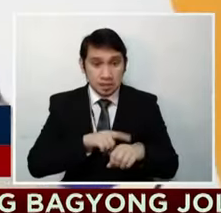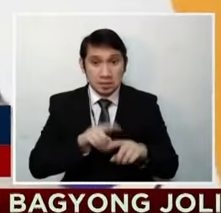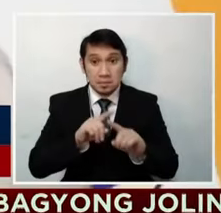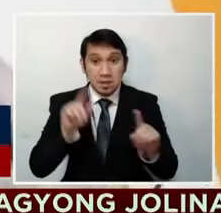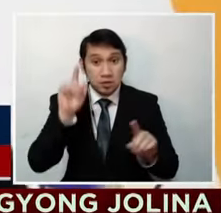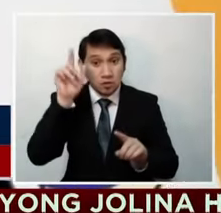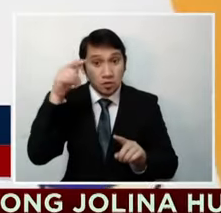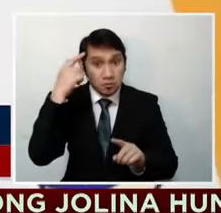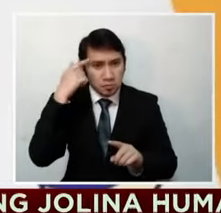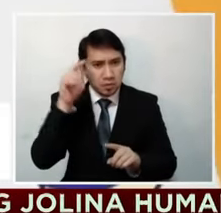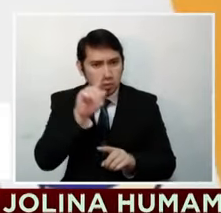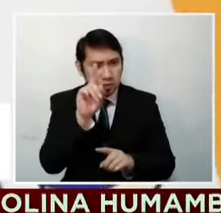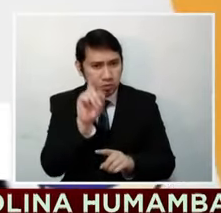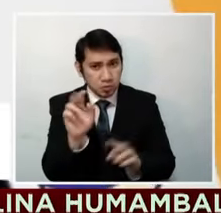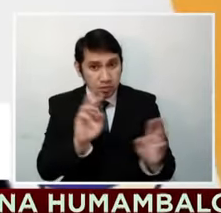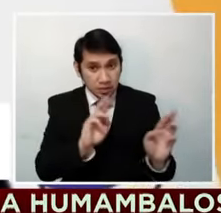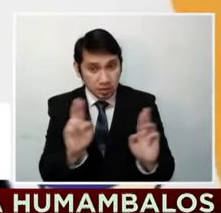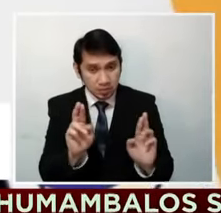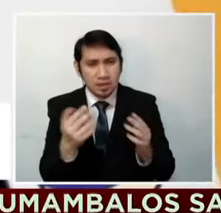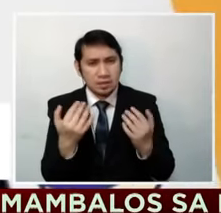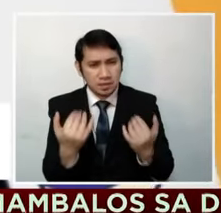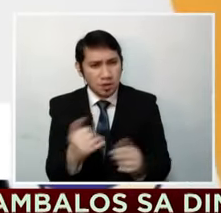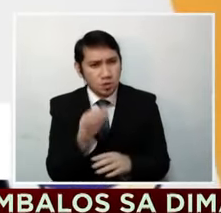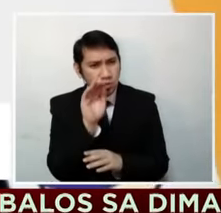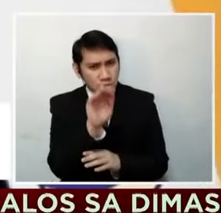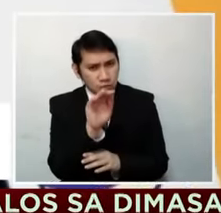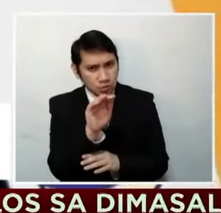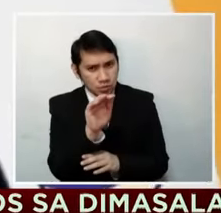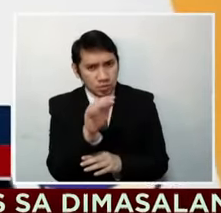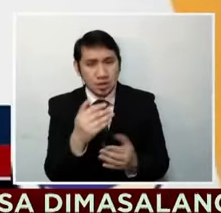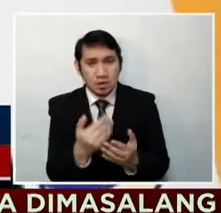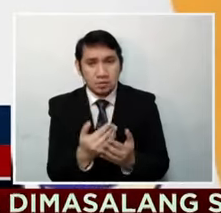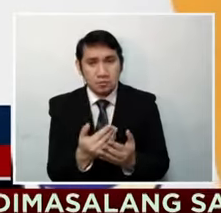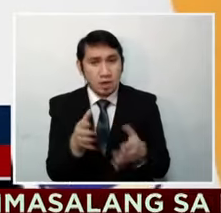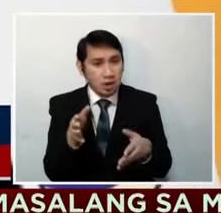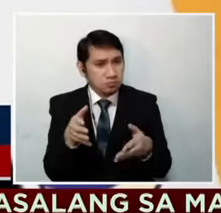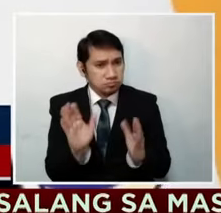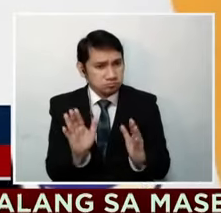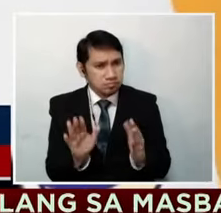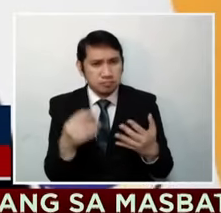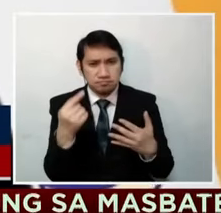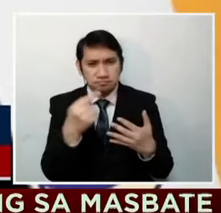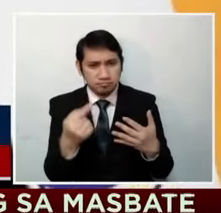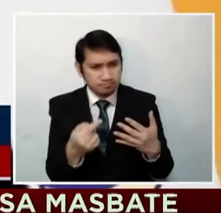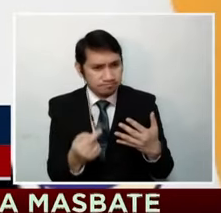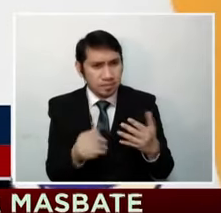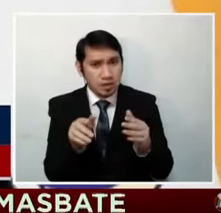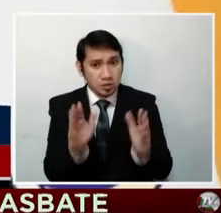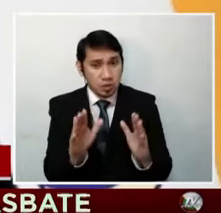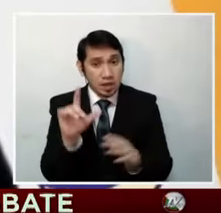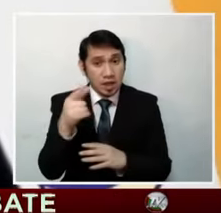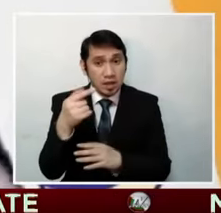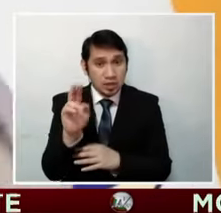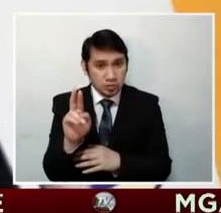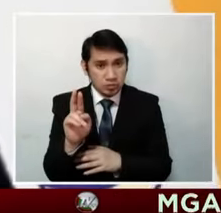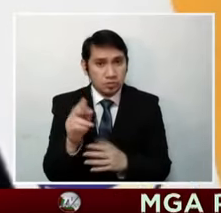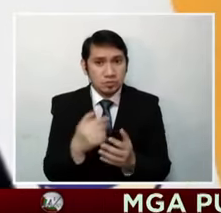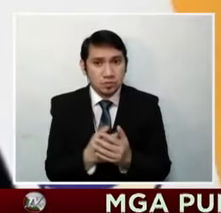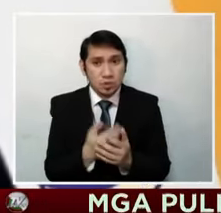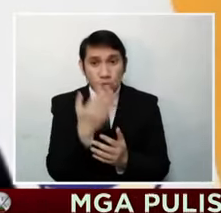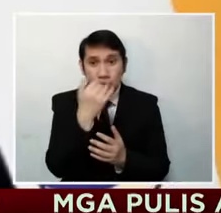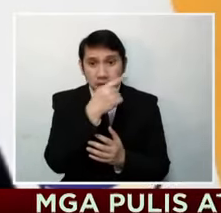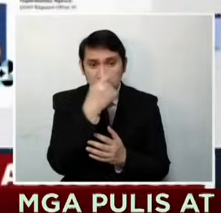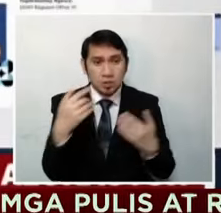government? Isang aspeto yun ng panawagan din for the reopening. Allow to a certain extent LGUs to make that call because they will